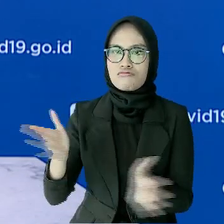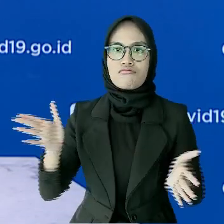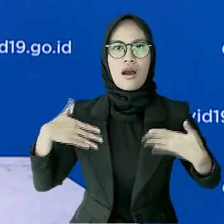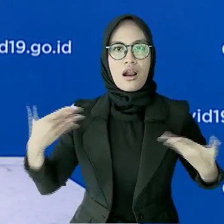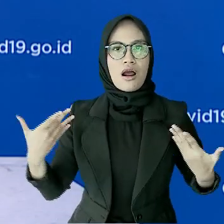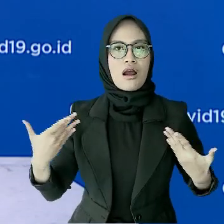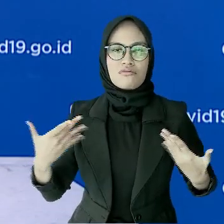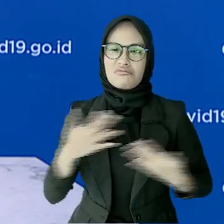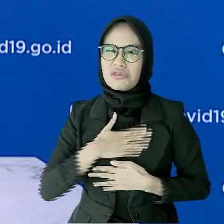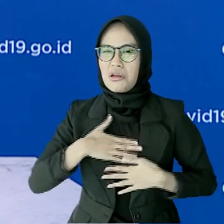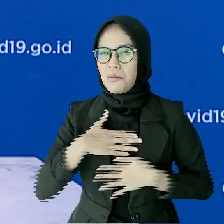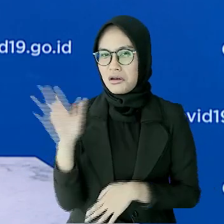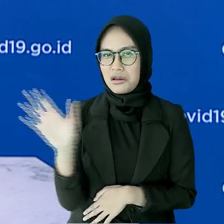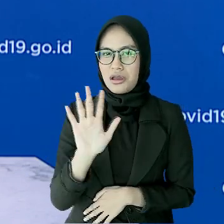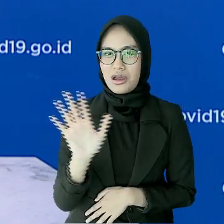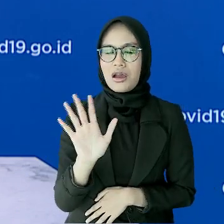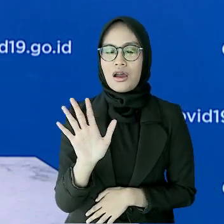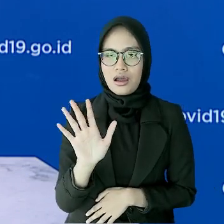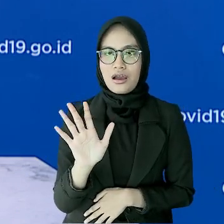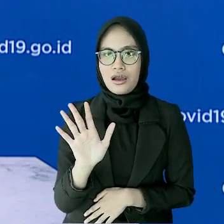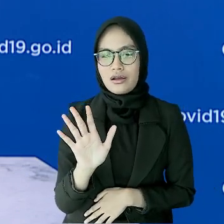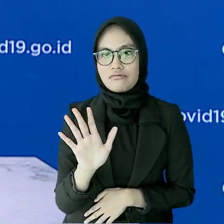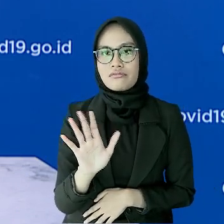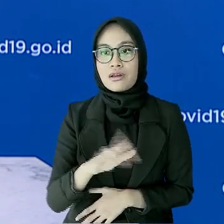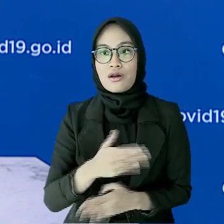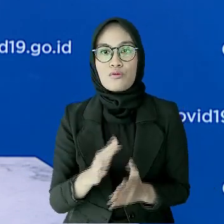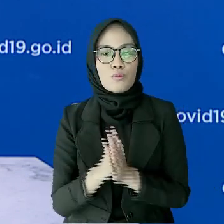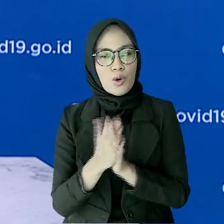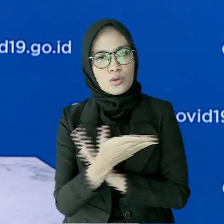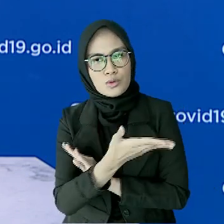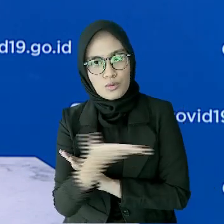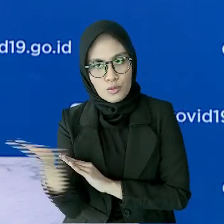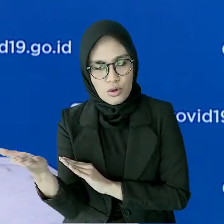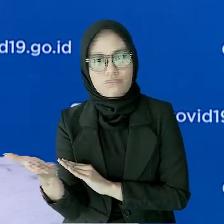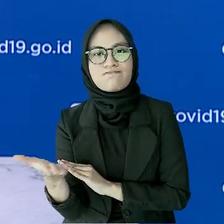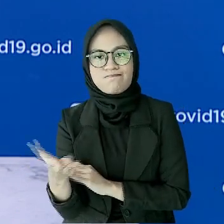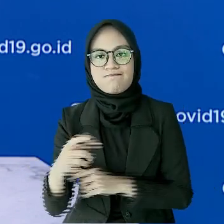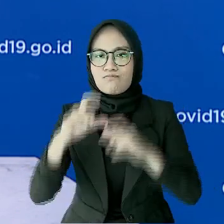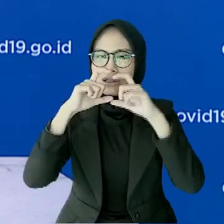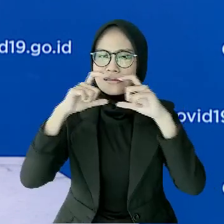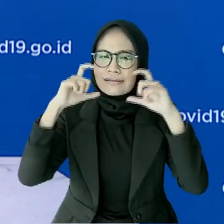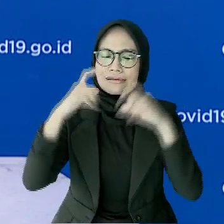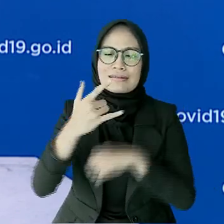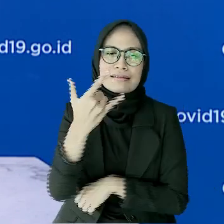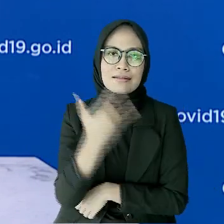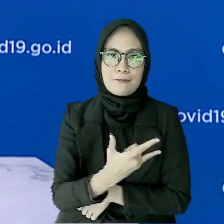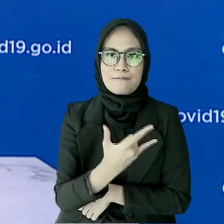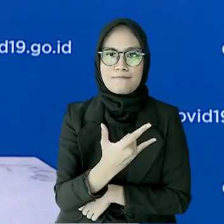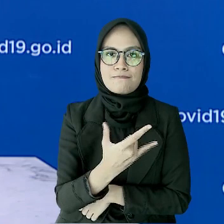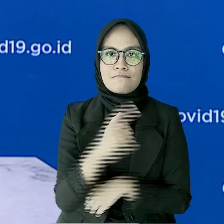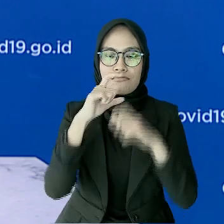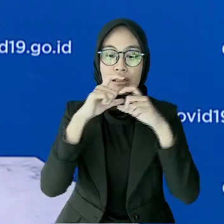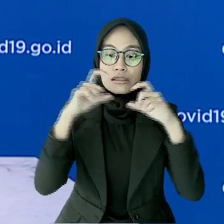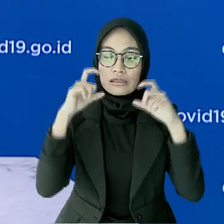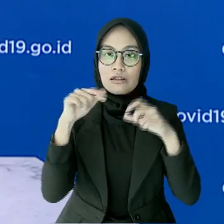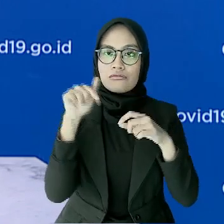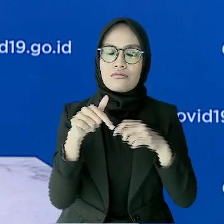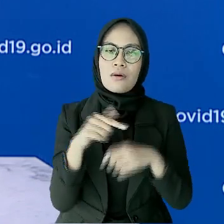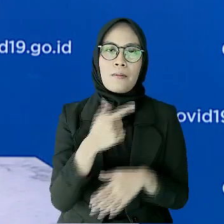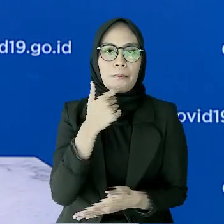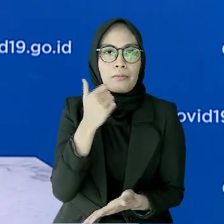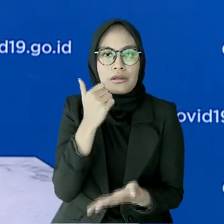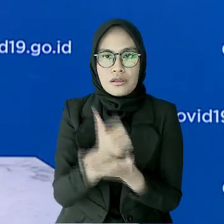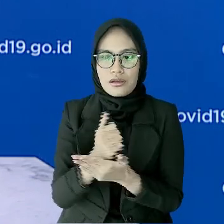ketidaknyamanan. Kepatuhan protokol kesehatan, terutama memakai masker, sangat berpengaruh besar dalam menekan